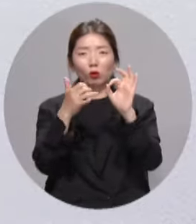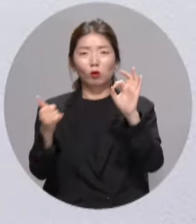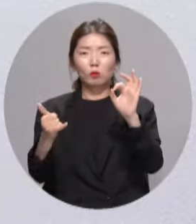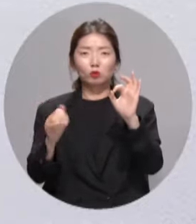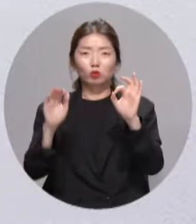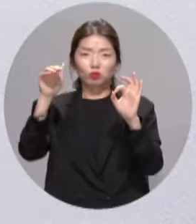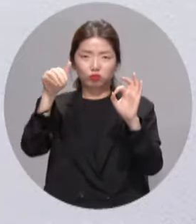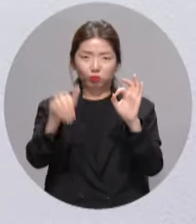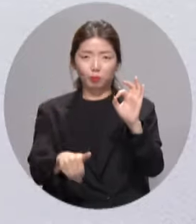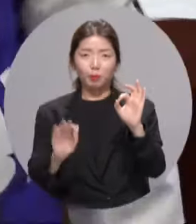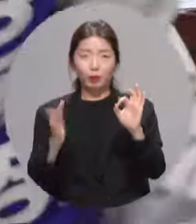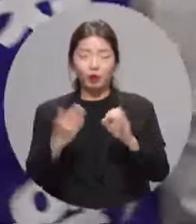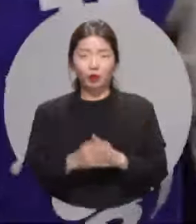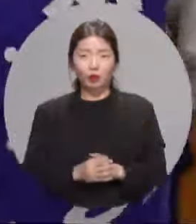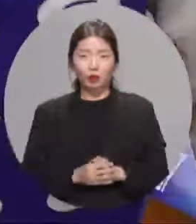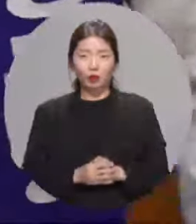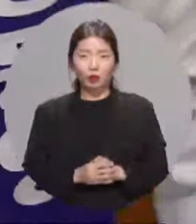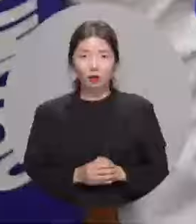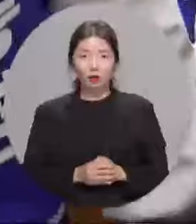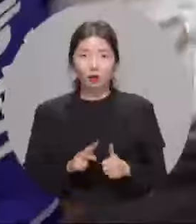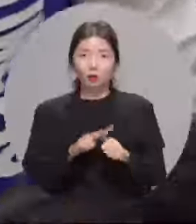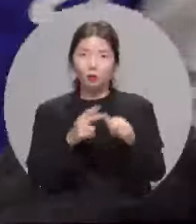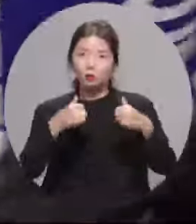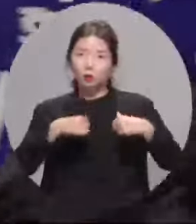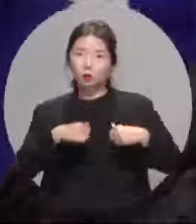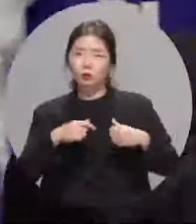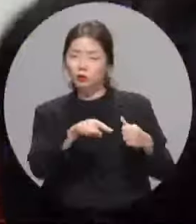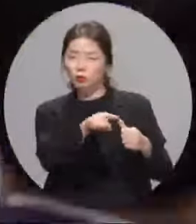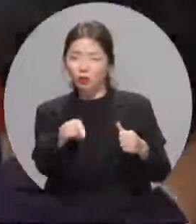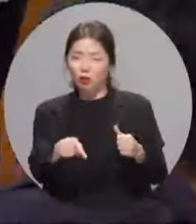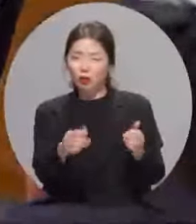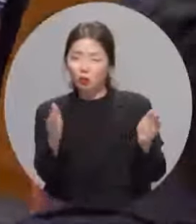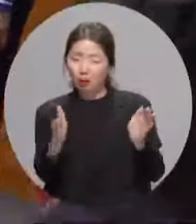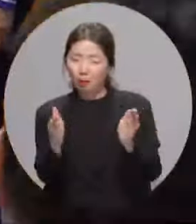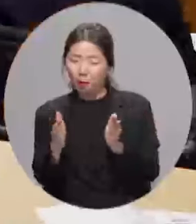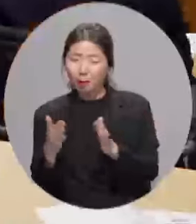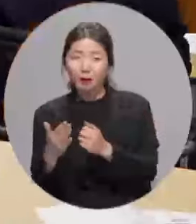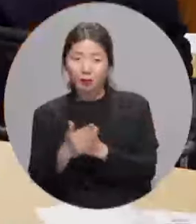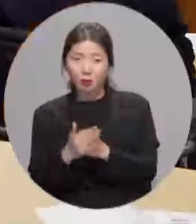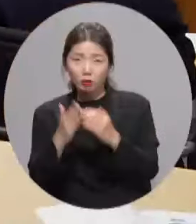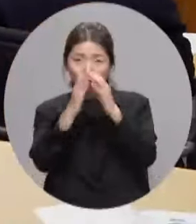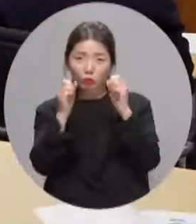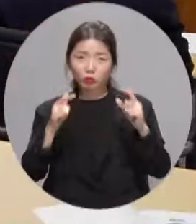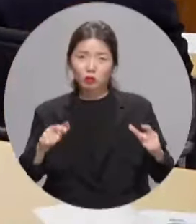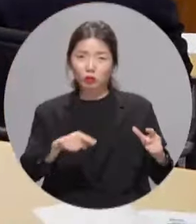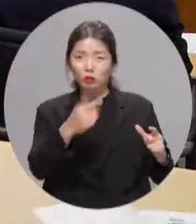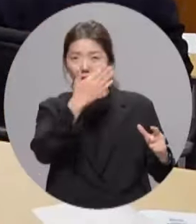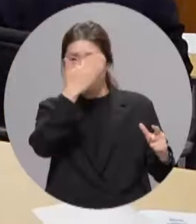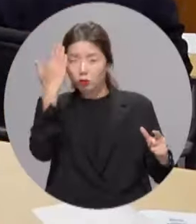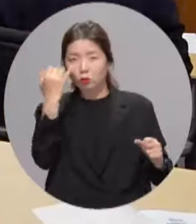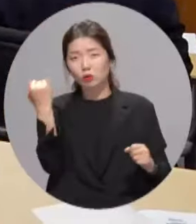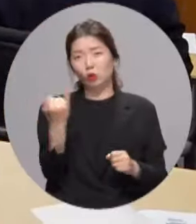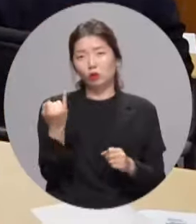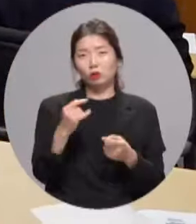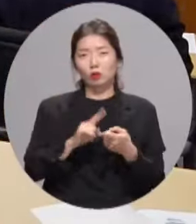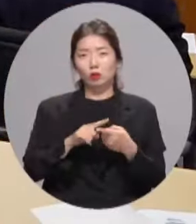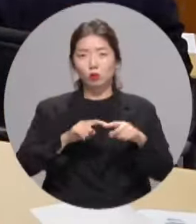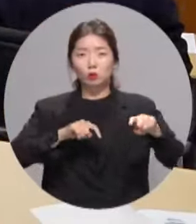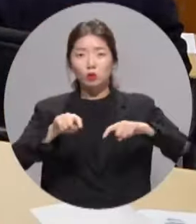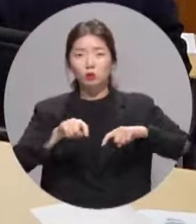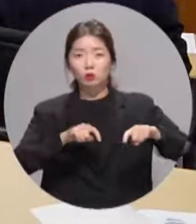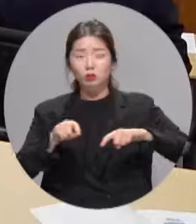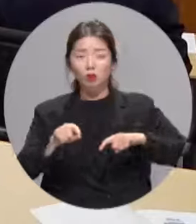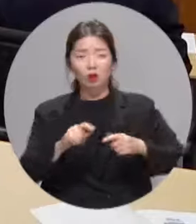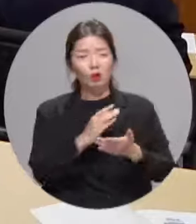넘게 감소했습니다. 후보자 폭이 갈수록 좁아지다 보니 전북에서 청년과 여성 등의 정치적